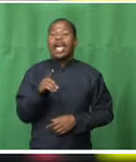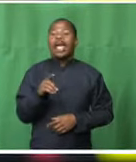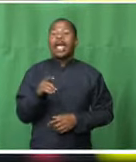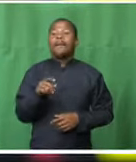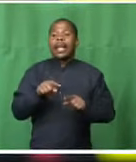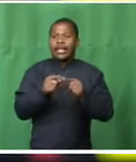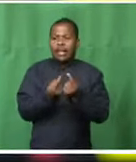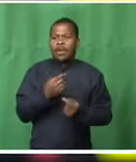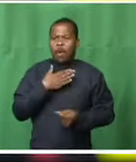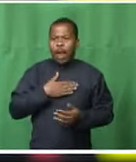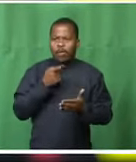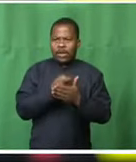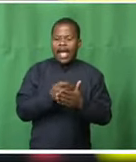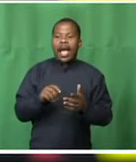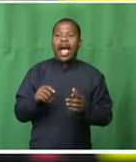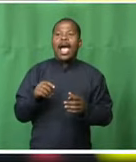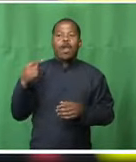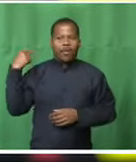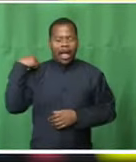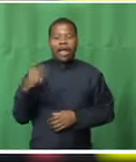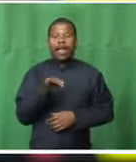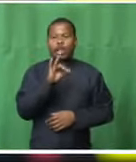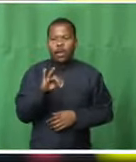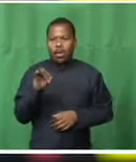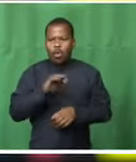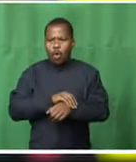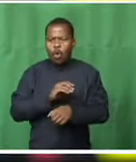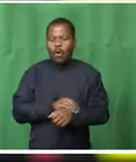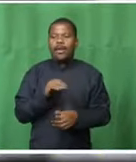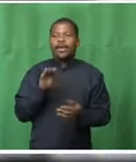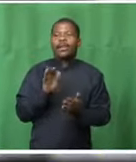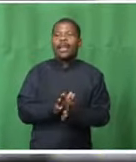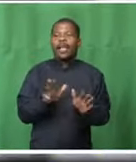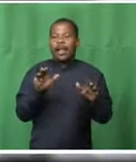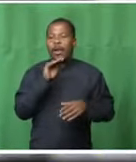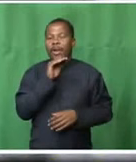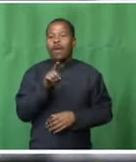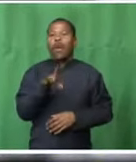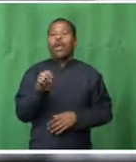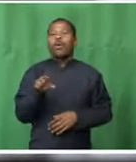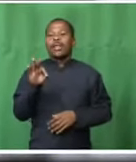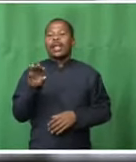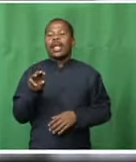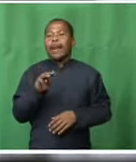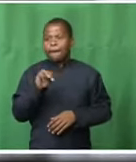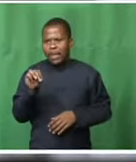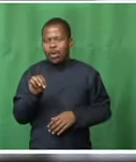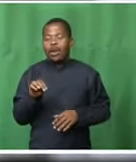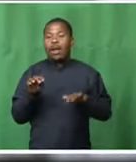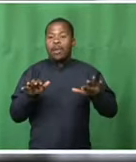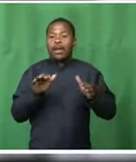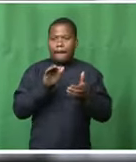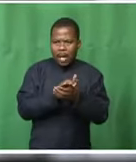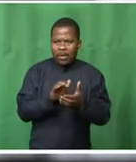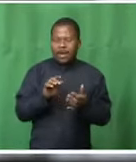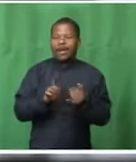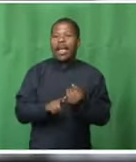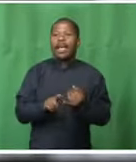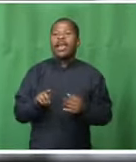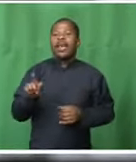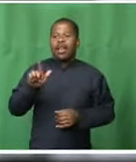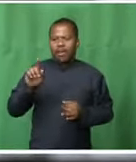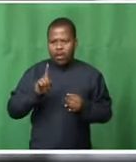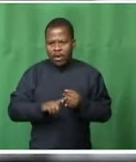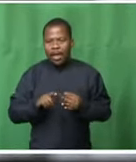Bellingham loneminyaka leng-19 kuthi babhadale imali £103 million. Emacembu lafaka ikhathi Liverpool, Manchester